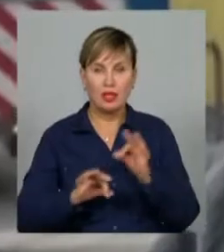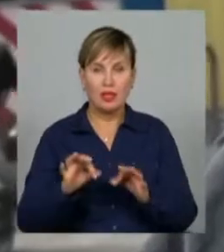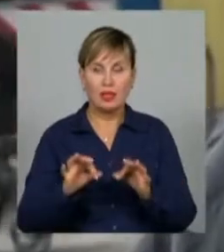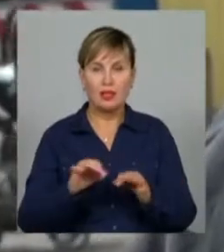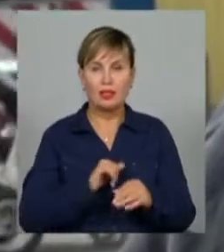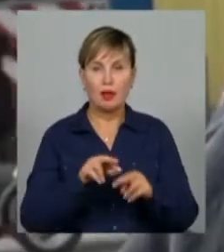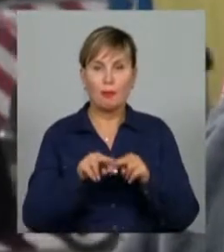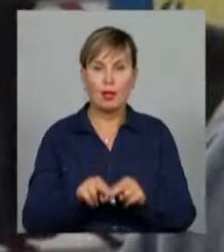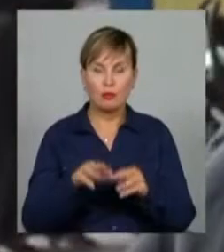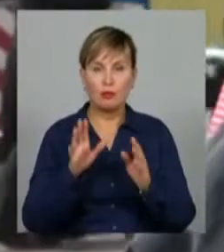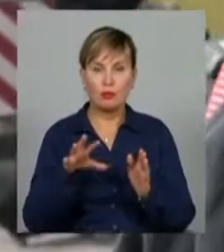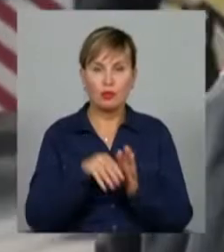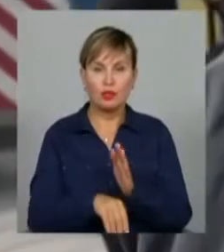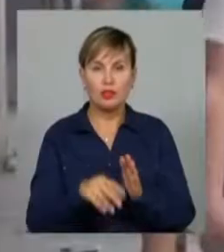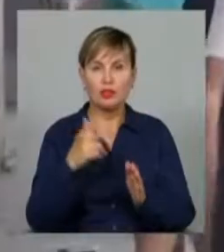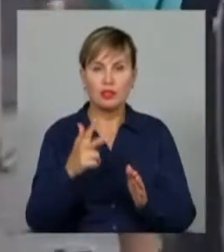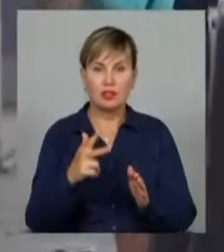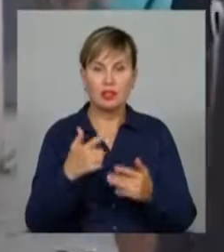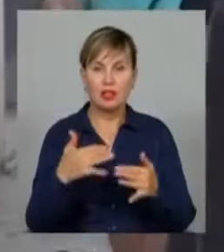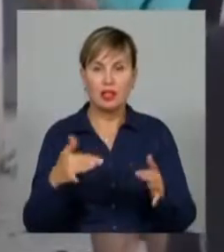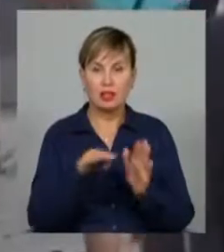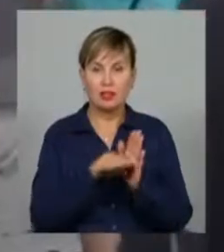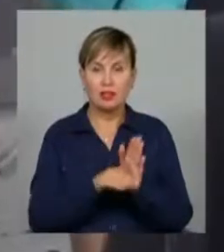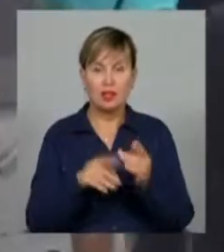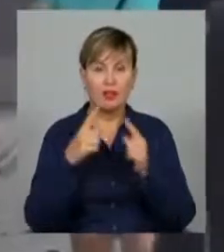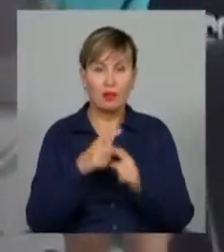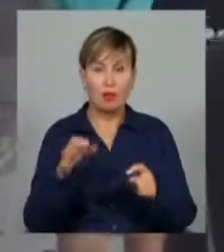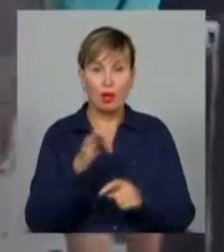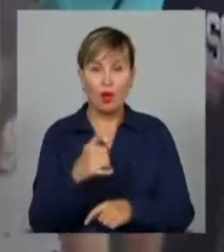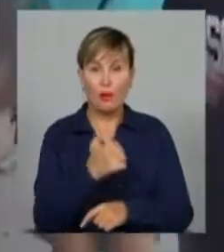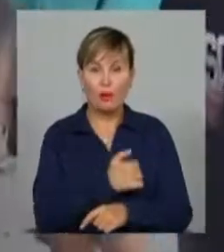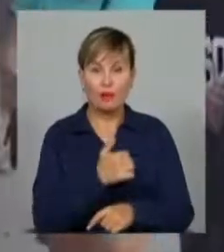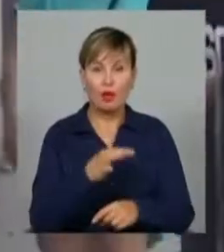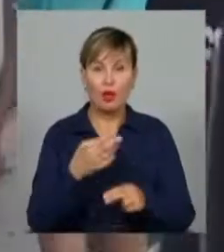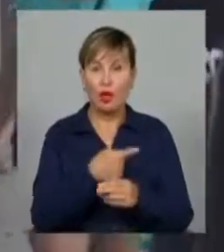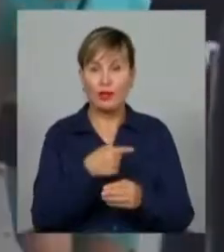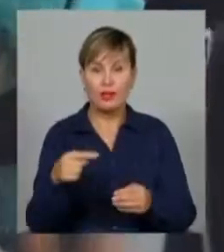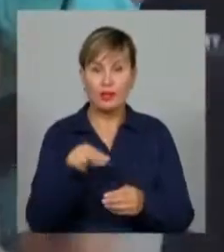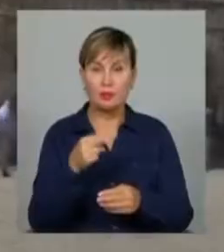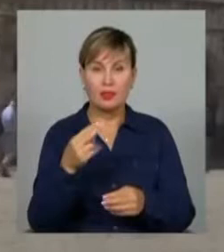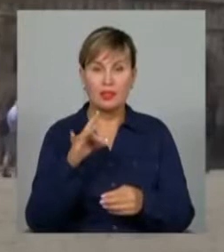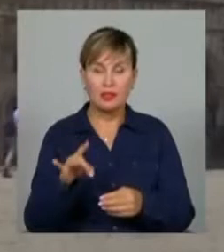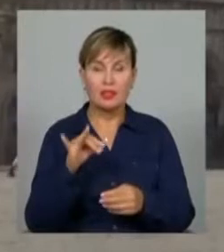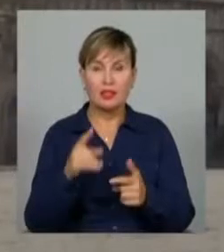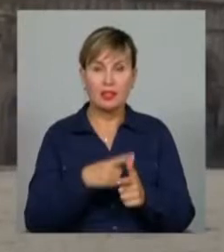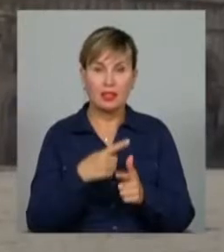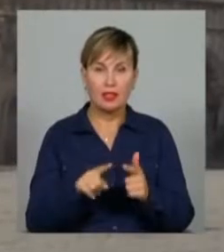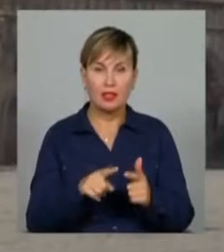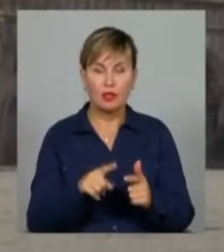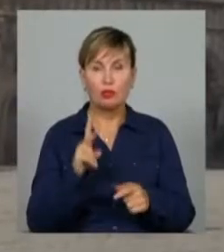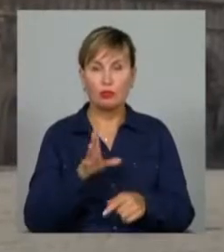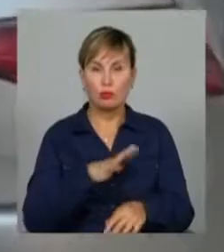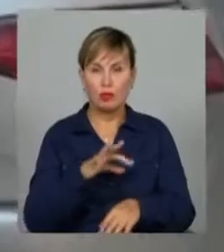Сам паспорт будет содержать три варианта данных: информацию о прививке, об отрицательном ПЦР-тесте или же